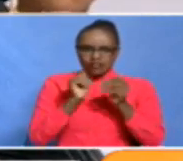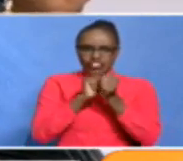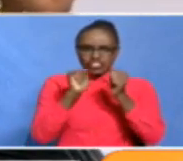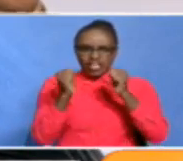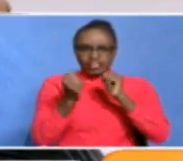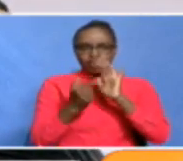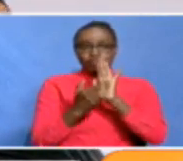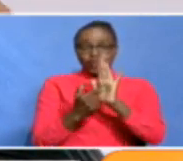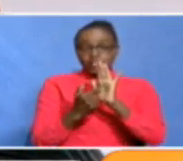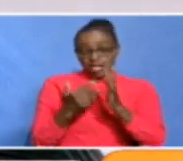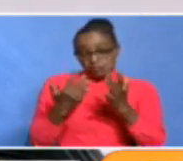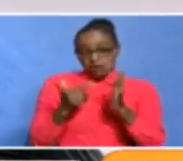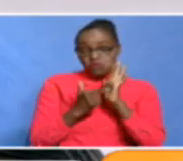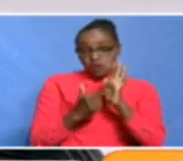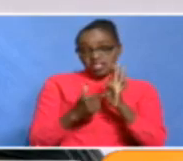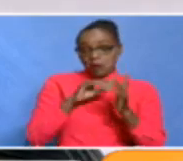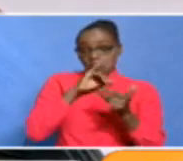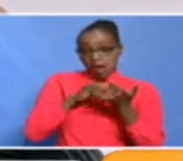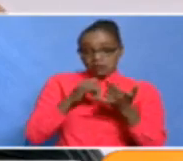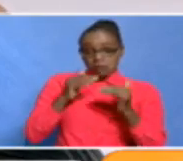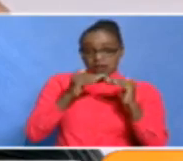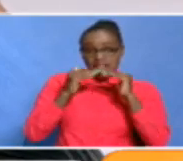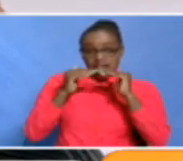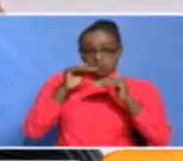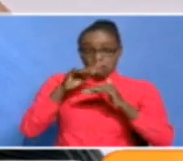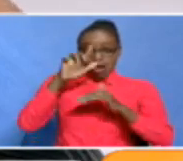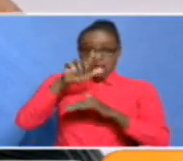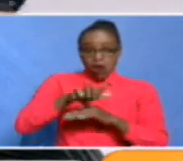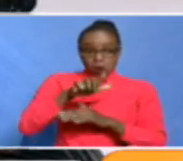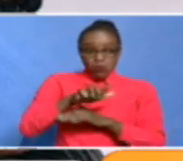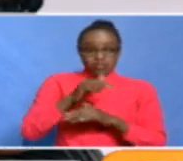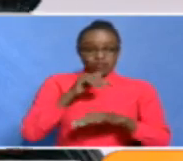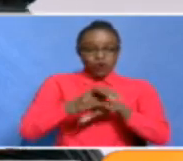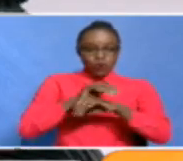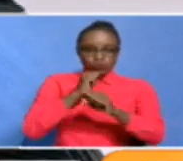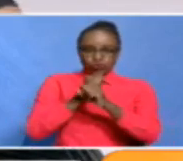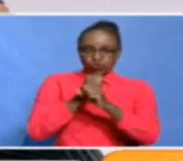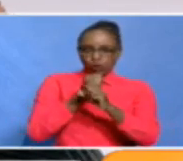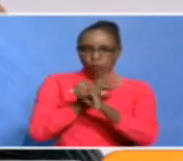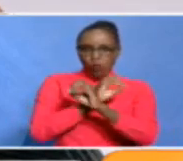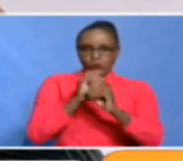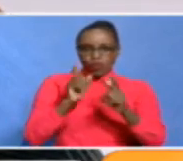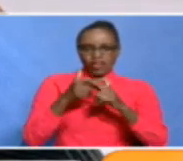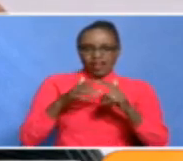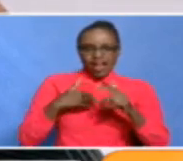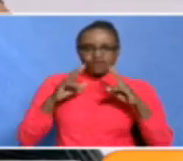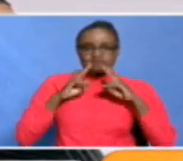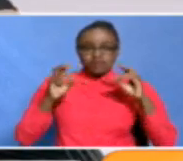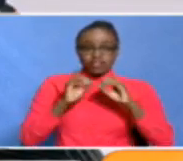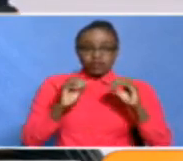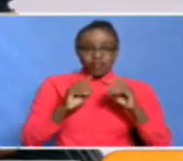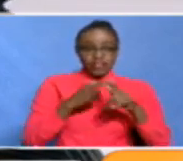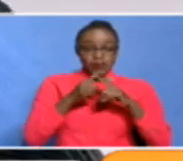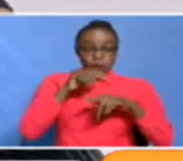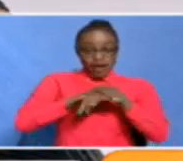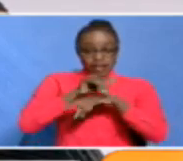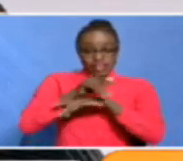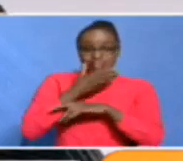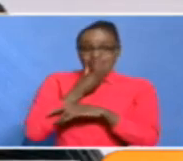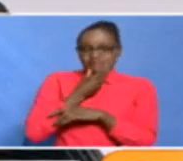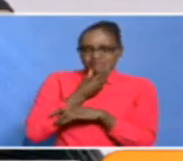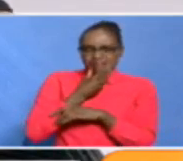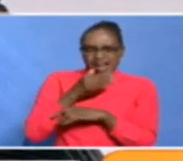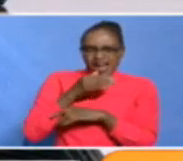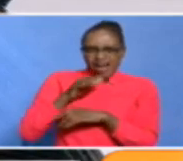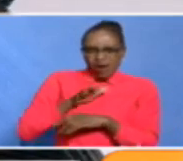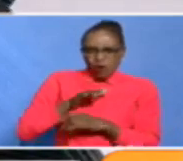kwa mfano, yule bwana labda kiwango chake ni cha chini, hana kazi nzuri na hana utulivu, utakuta yule mwanamke ameanza kuwa